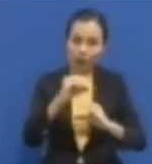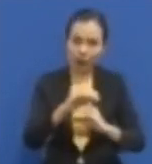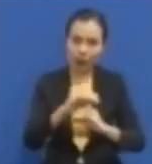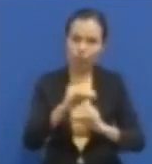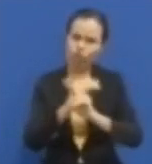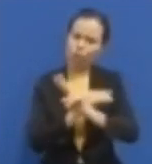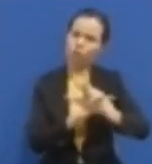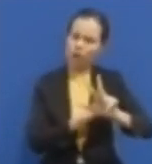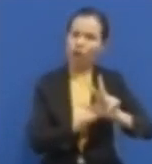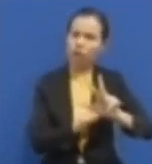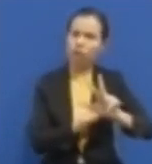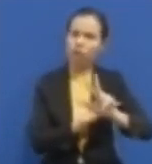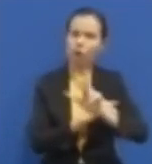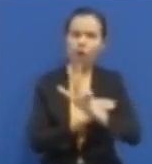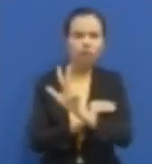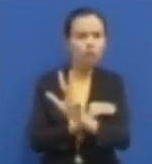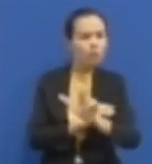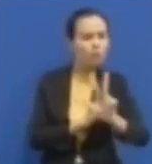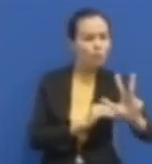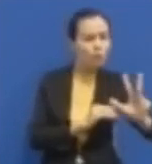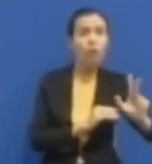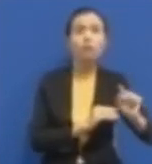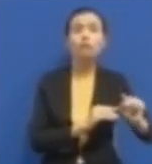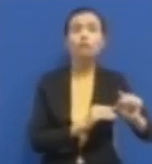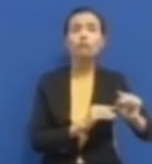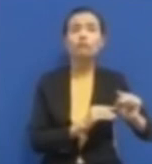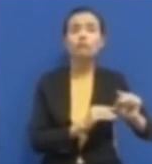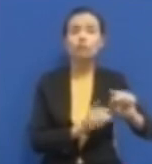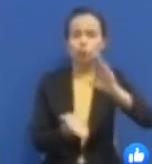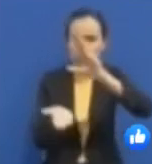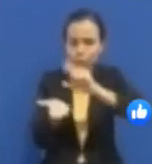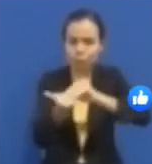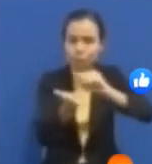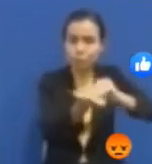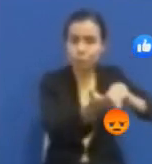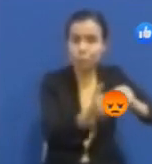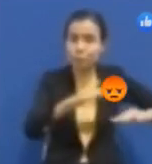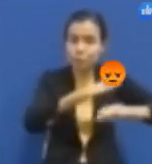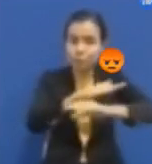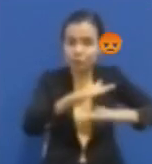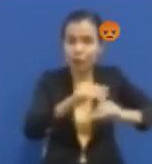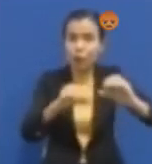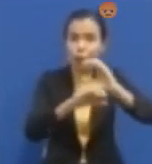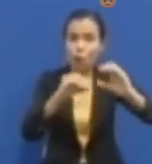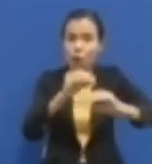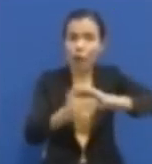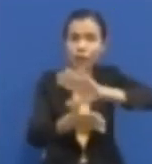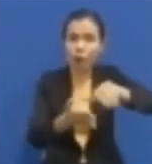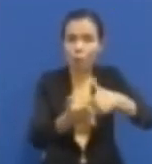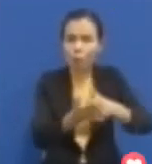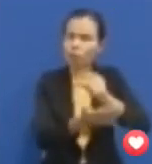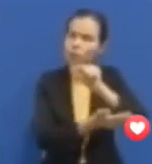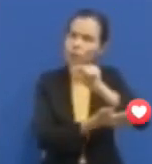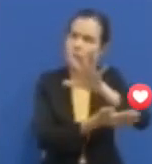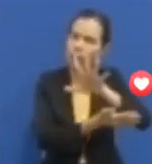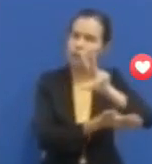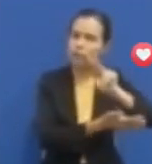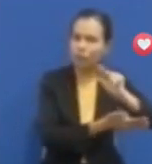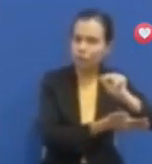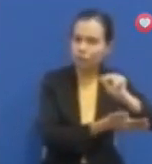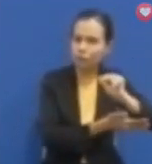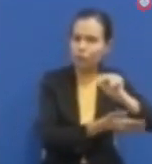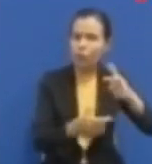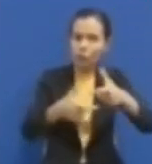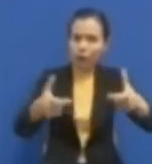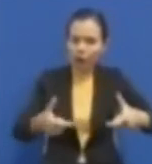2-3โครงการในแต่ละด้านที่เป็นแฟลกชิพแล้วเราก็จะมีโครงการทั้งหมดเนี่ยประมาณ 25-30 โครงการเท่านั้นที่จะต้องมาร